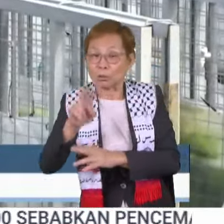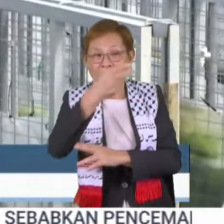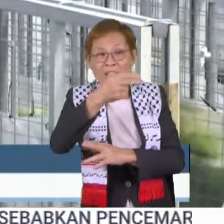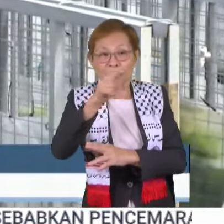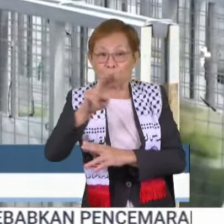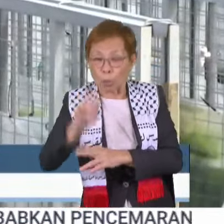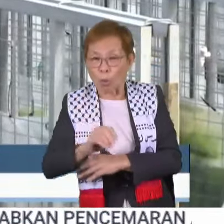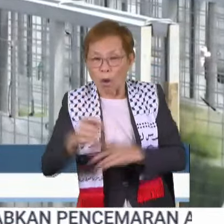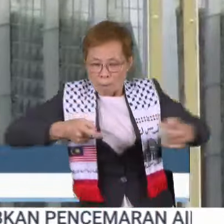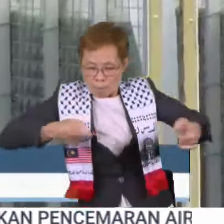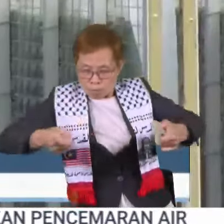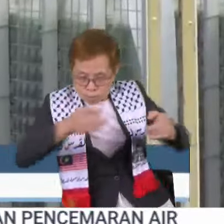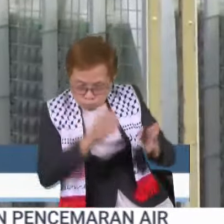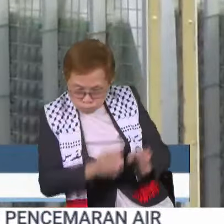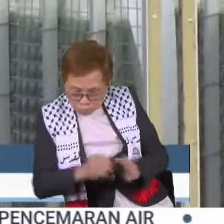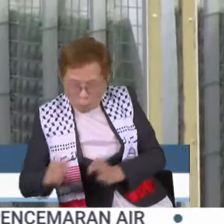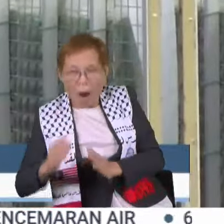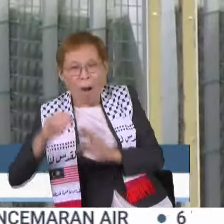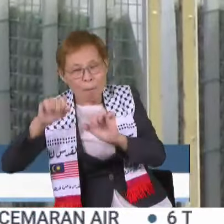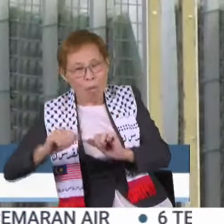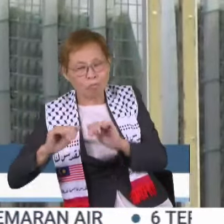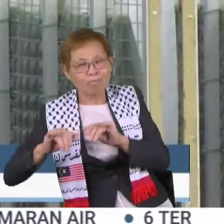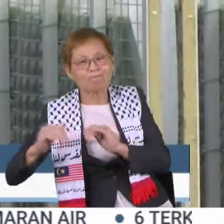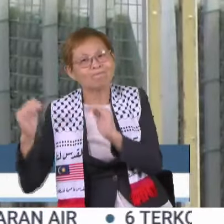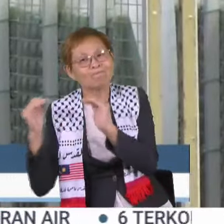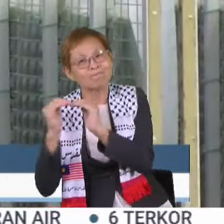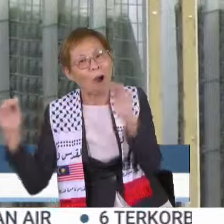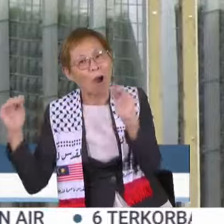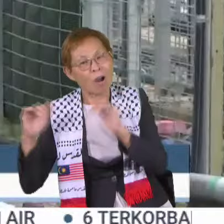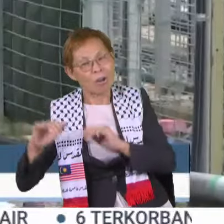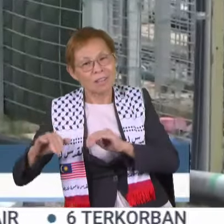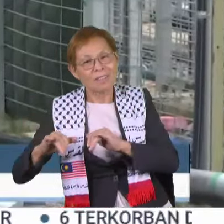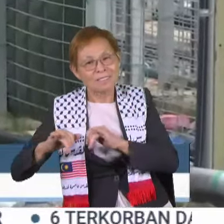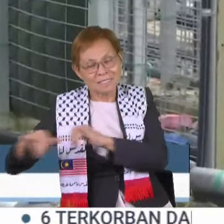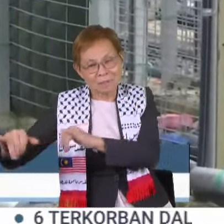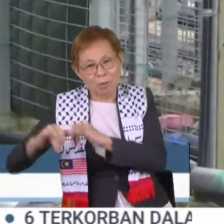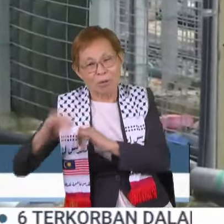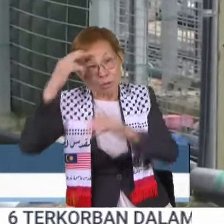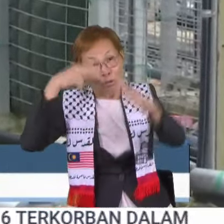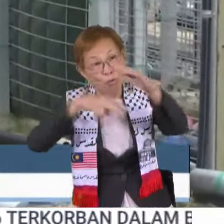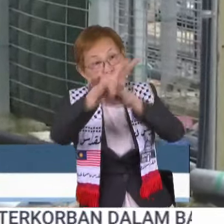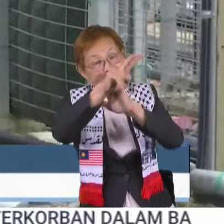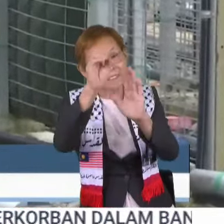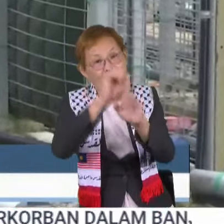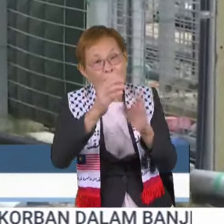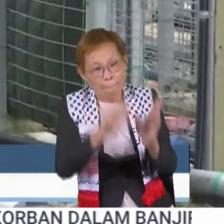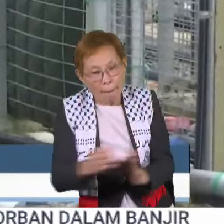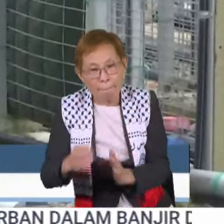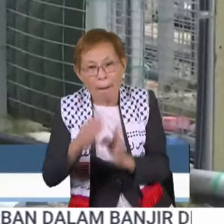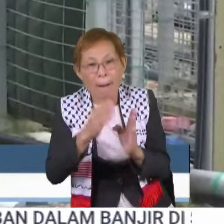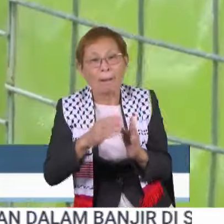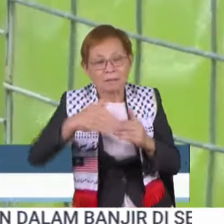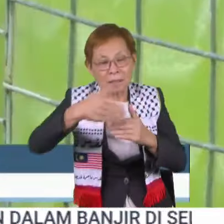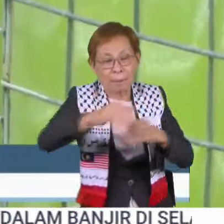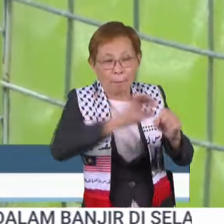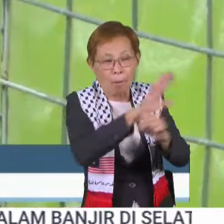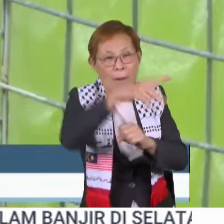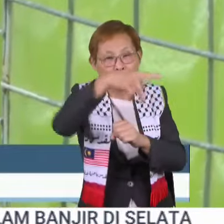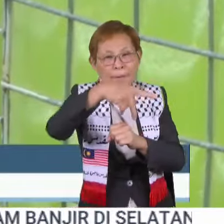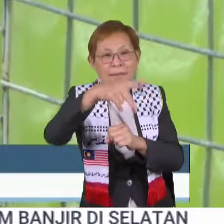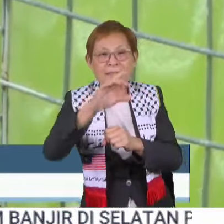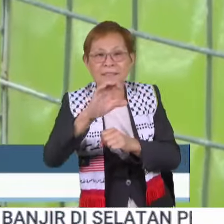diuruskan dengan sistematik agar dapat diseimbangkan mengikut visi Negeri melalui pelan Strategi Pembangunan pasca covid